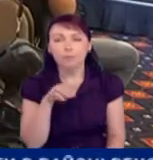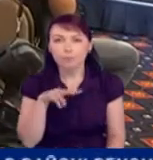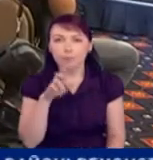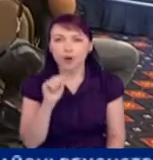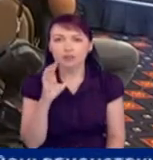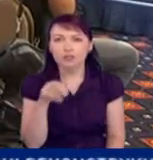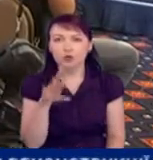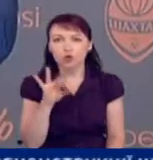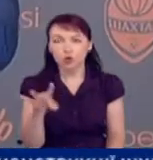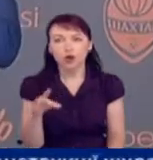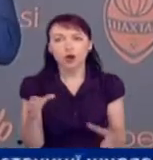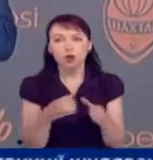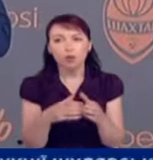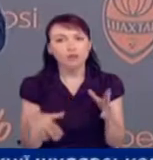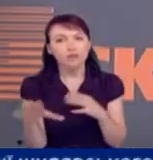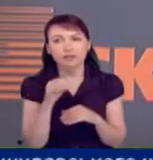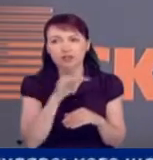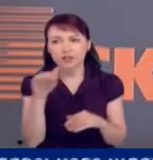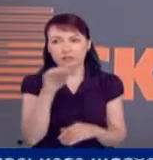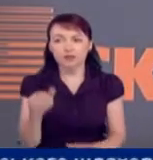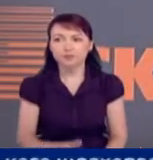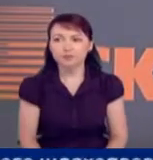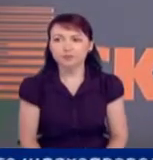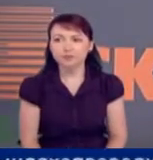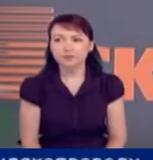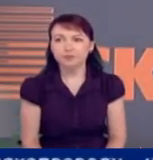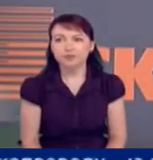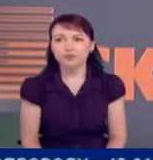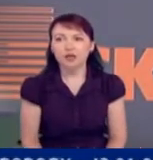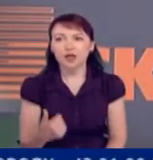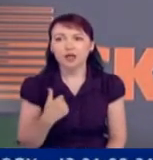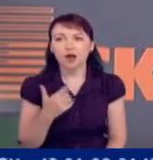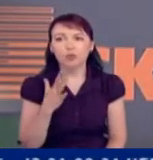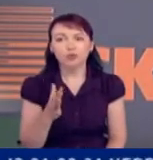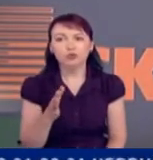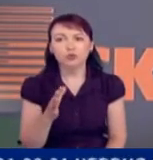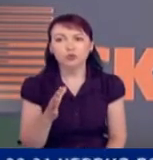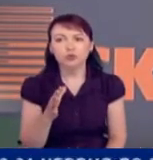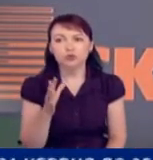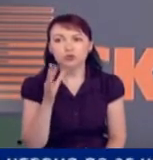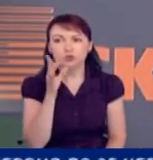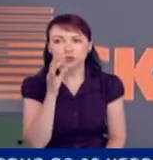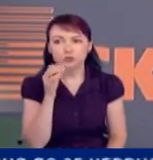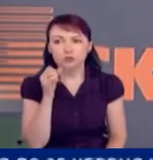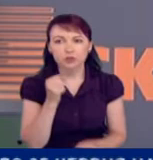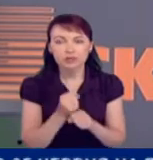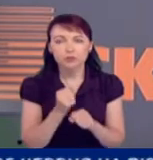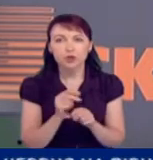на всіх рівнях. Когда директор набрали, я сказал директору, я буду больше счастливее шахтеру работать, чем калеру